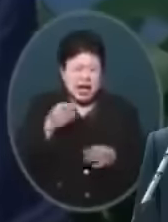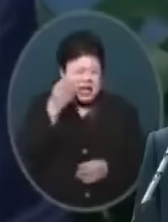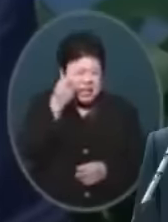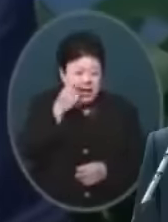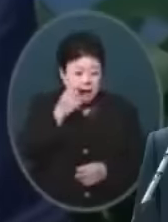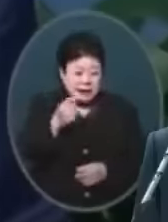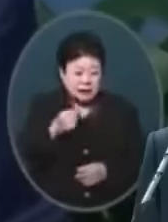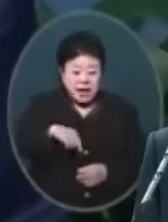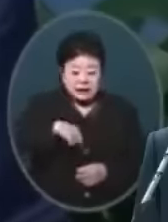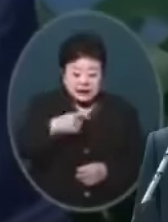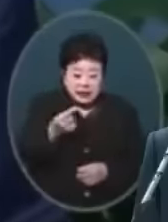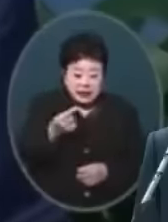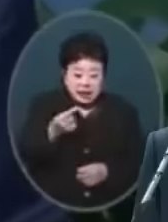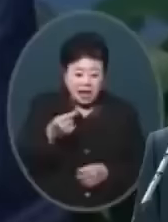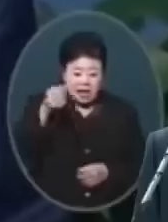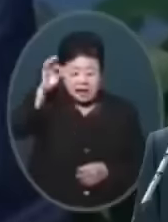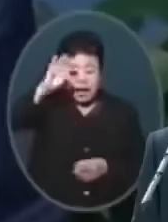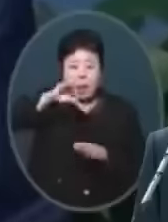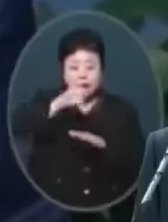자기는